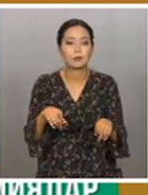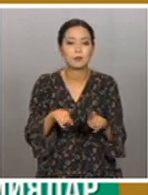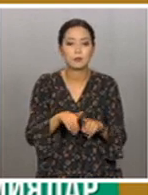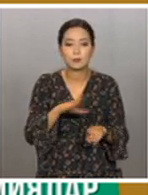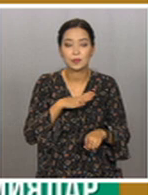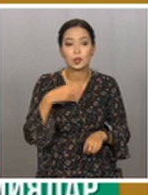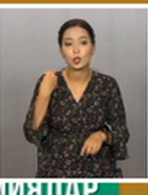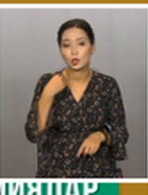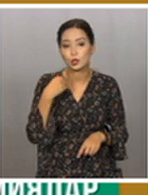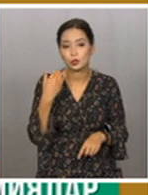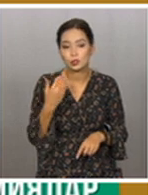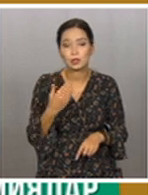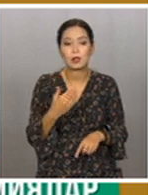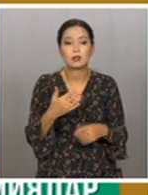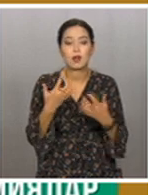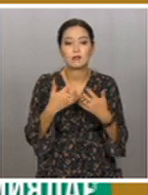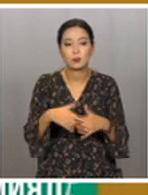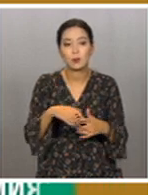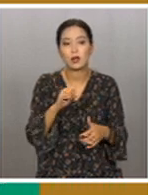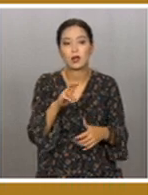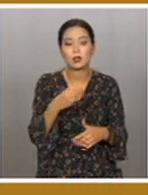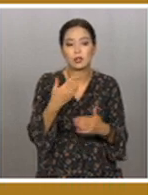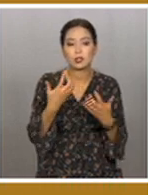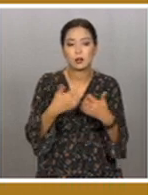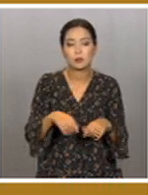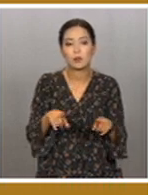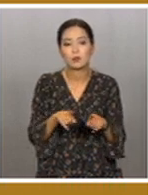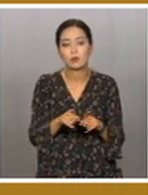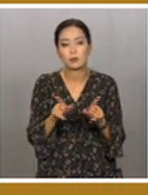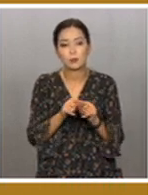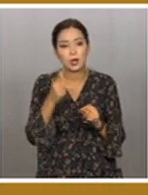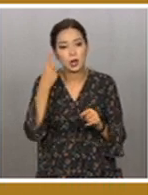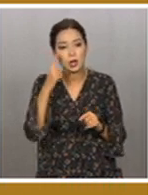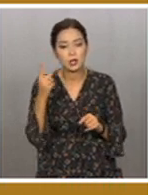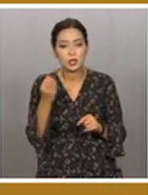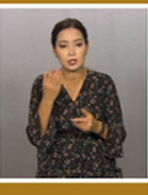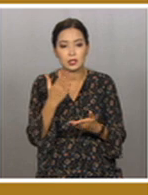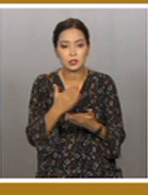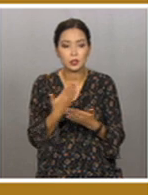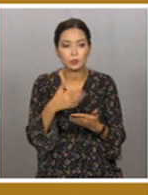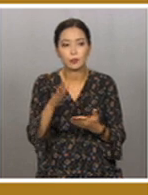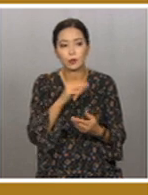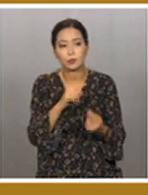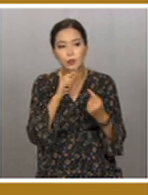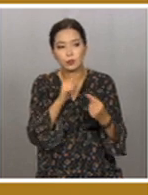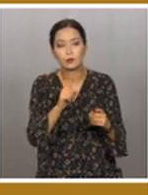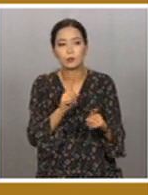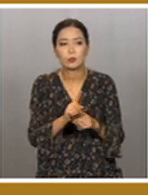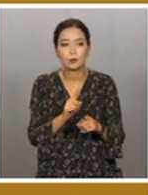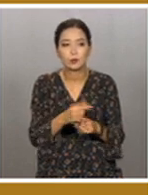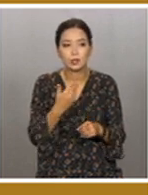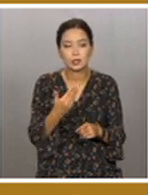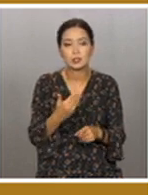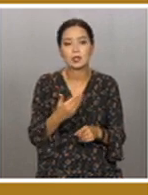Түркістан автономиясы мен Алашорда үкіметін ортақ идея біріктірді. Кеңес үкіметіне қарсы көзқараста болған автономиялар